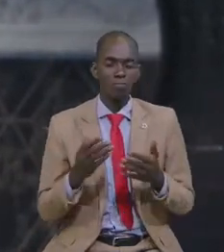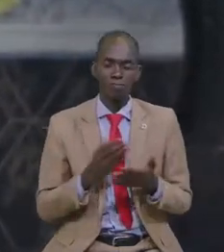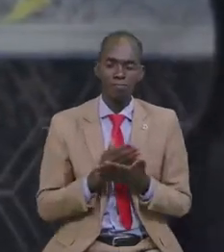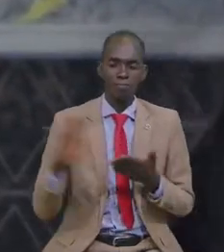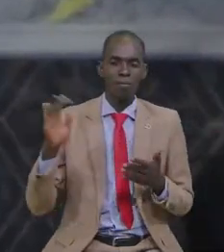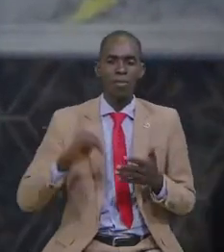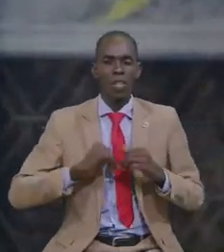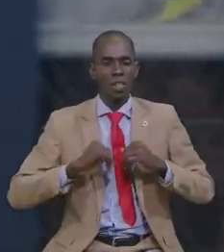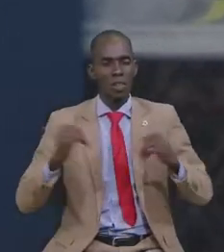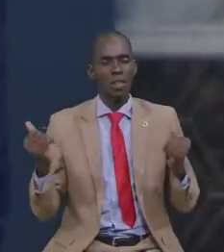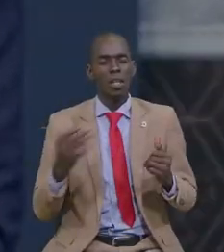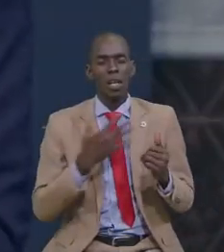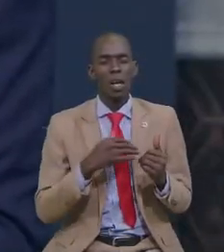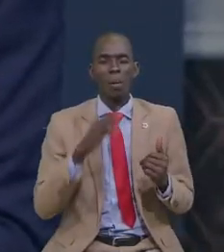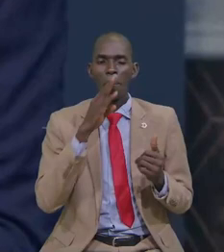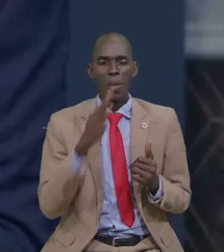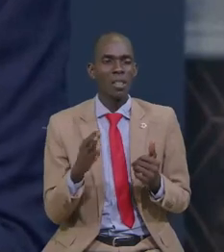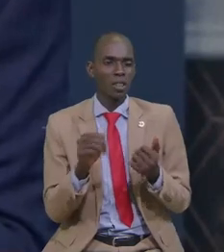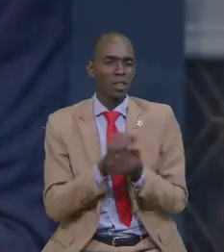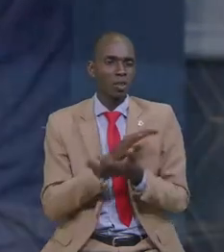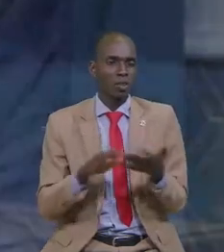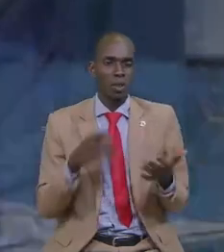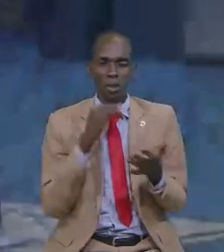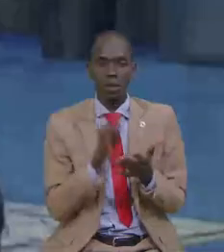tout le monde opprimé, rejeté, détruit ici.